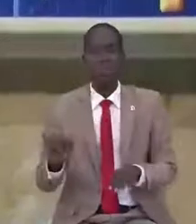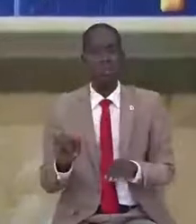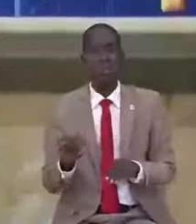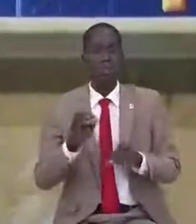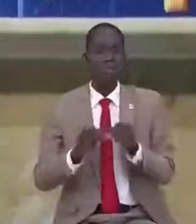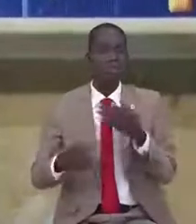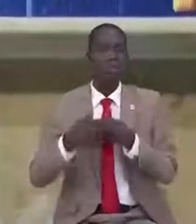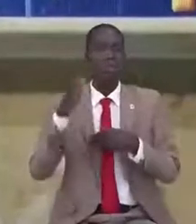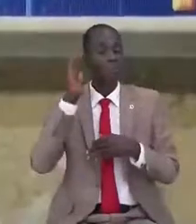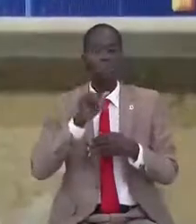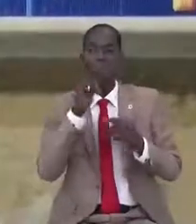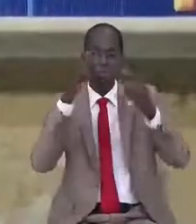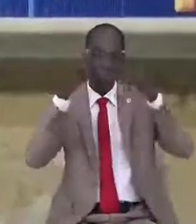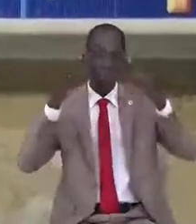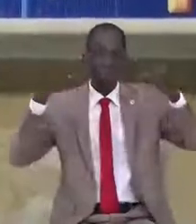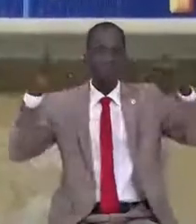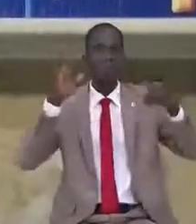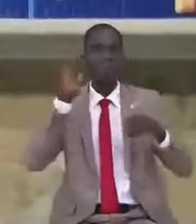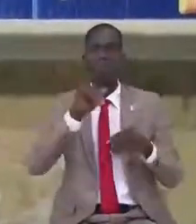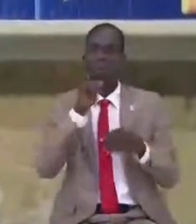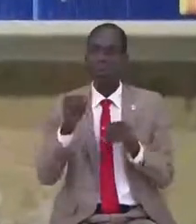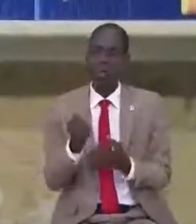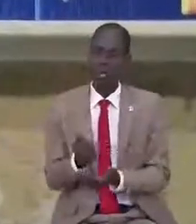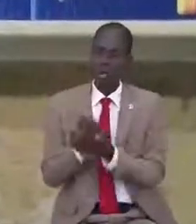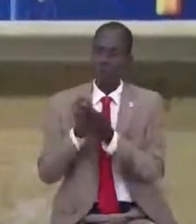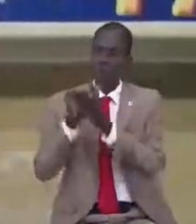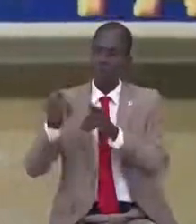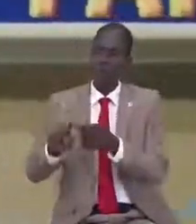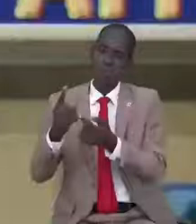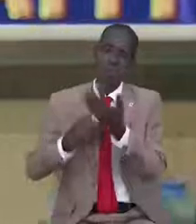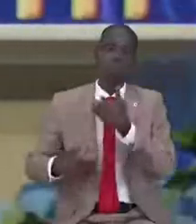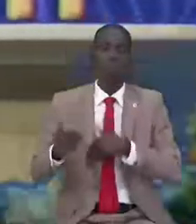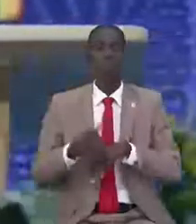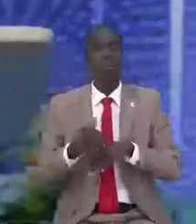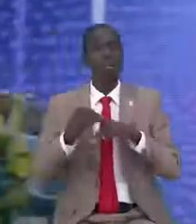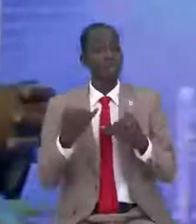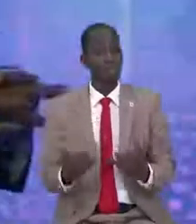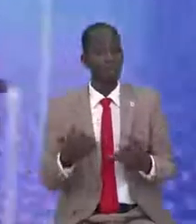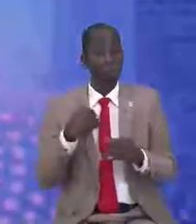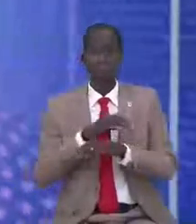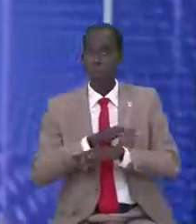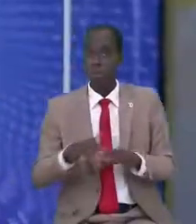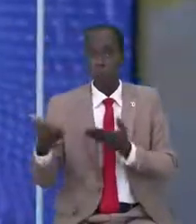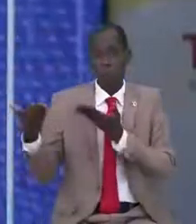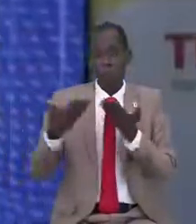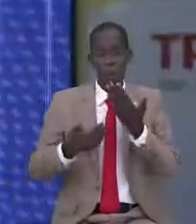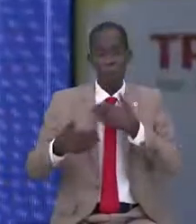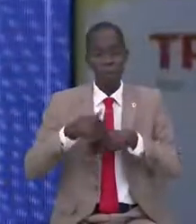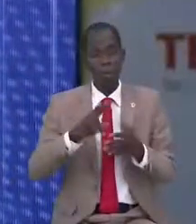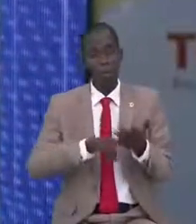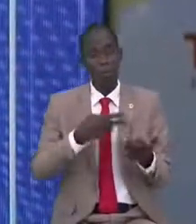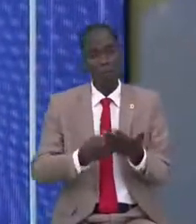récompense, tu ne vas pas réussir et cette personne ne reviendra pas. Et on ne restaure